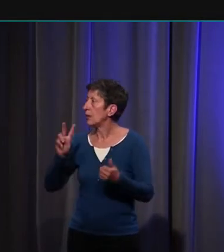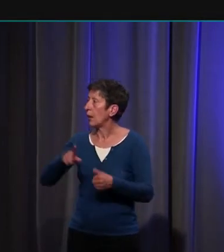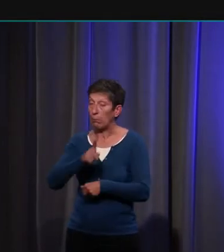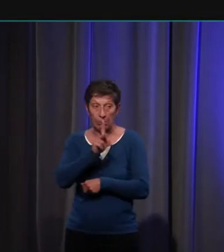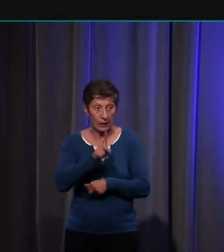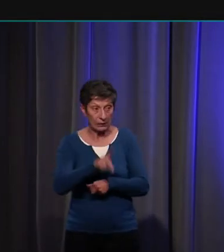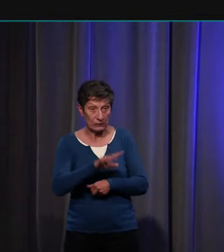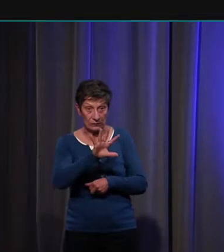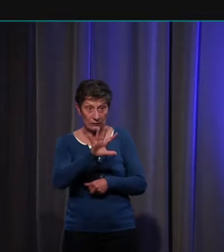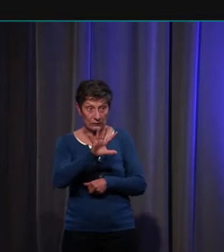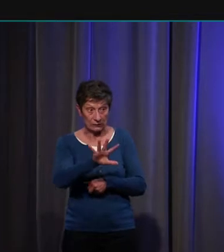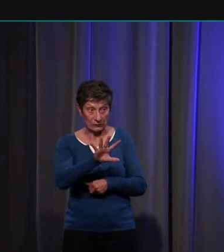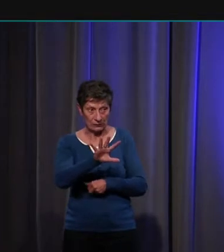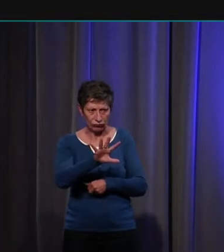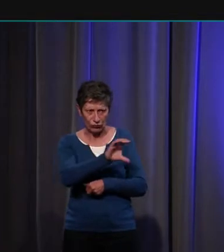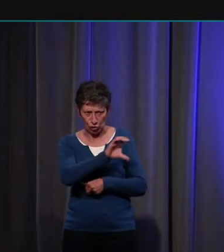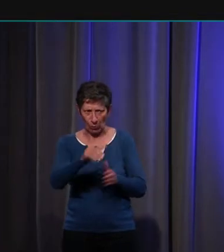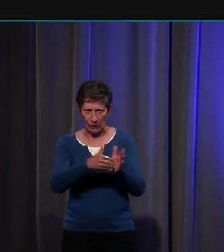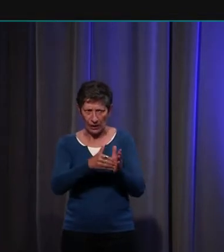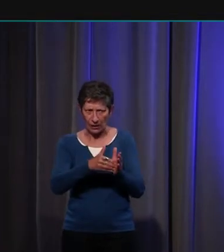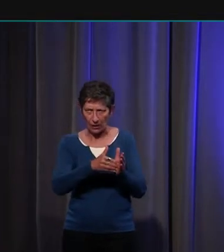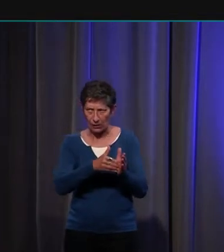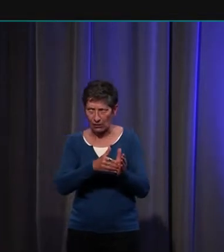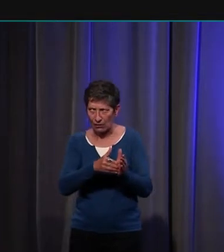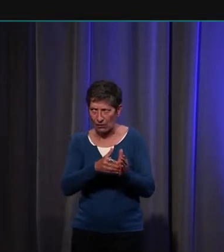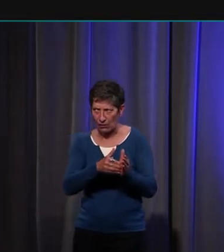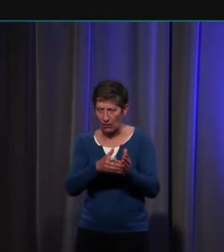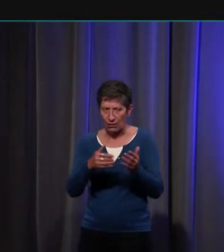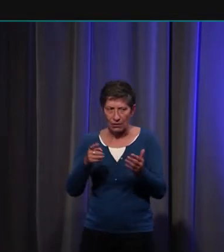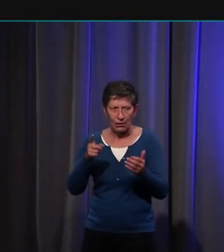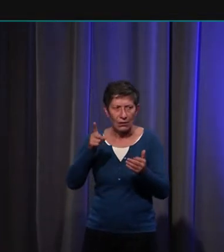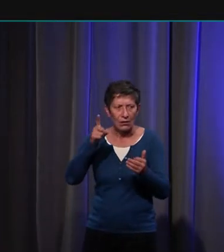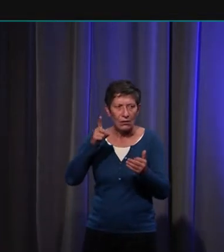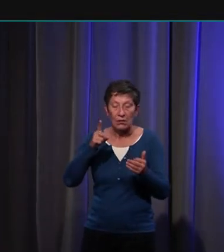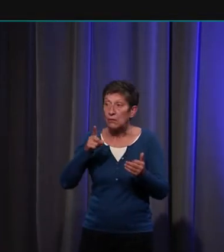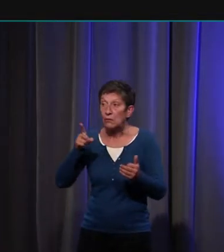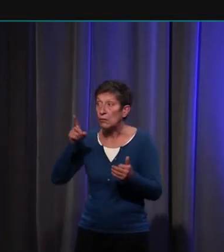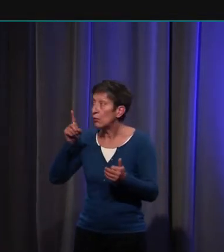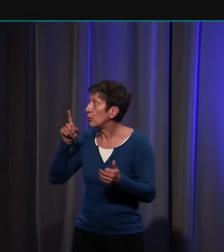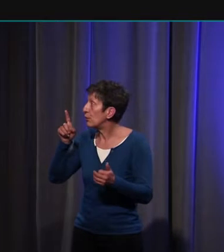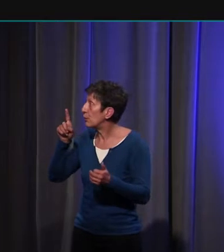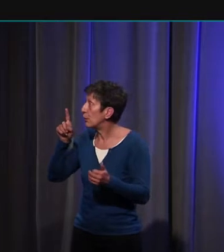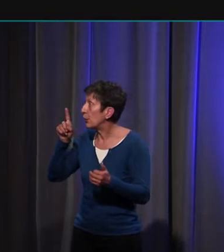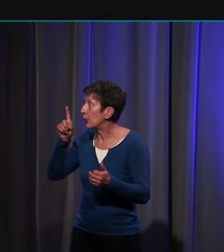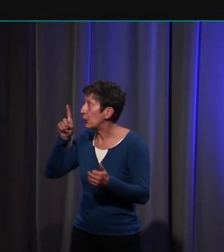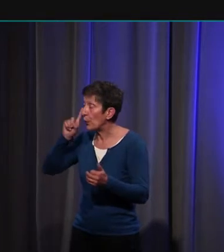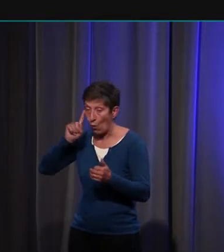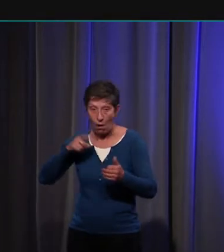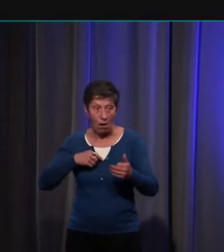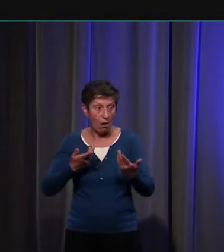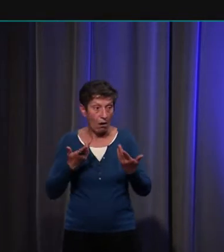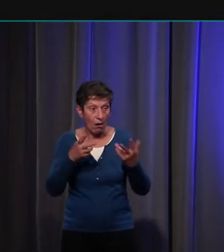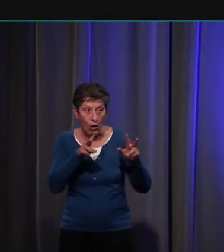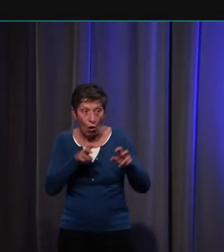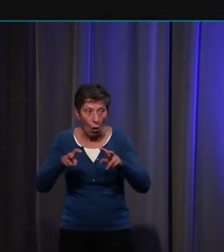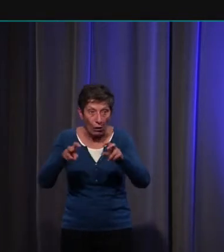100 mille habitants parce qu'on a là les feux les foyers donc une sorte d' enquêtes fiscales pour connaître la